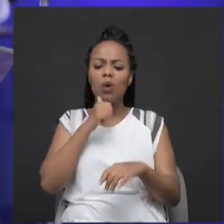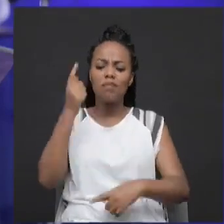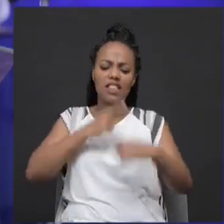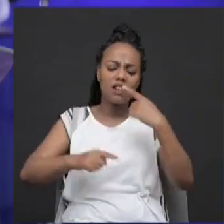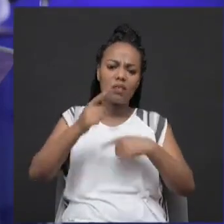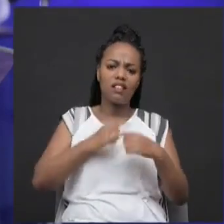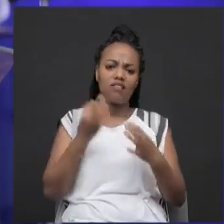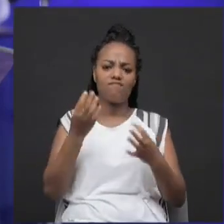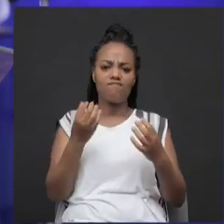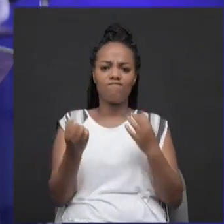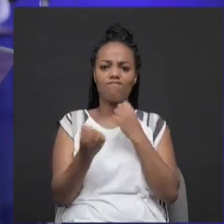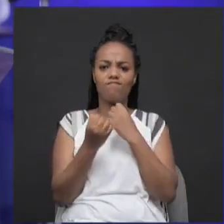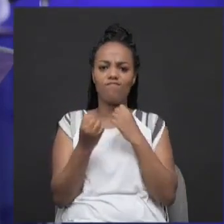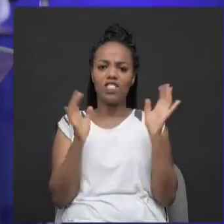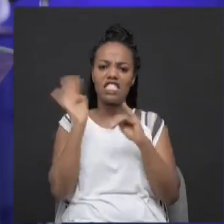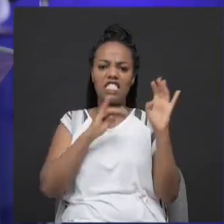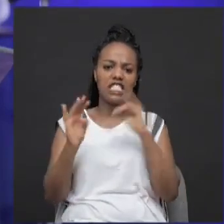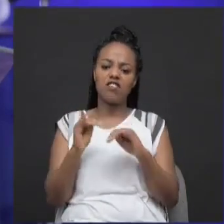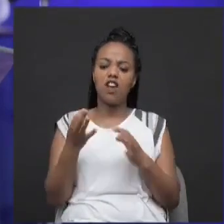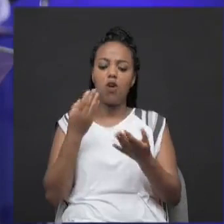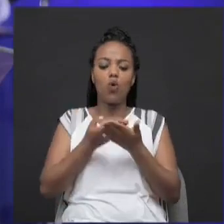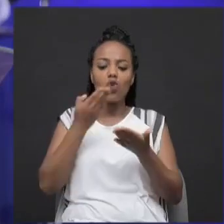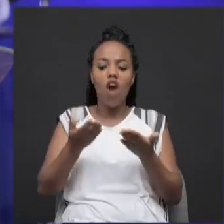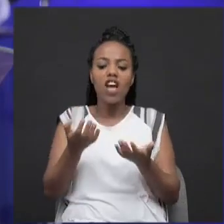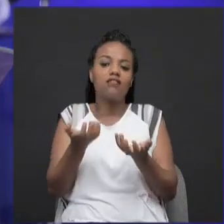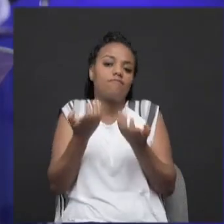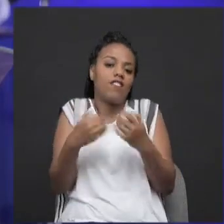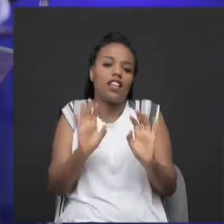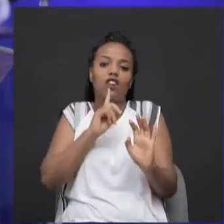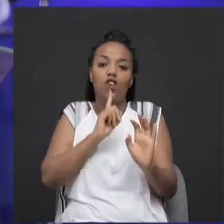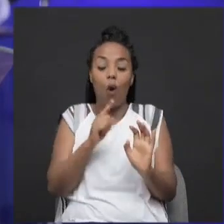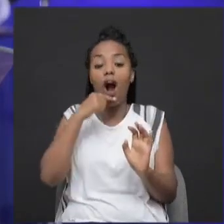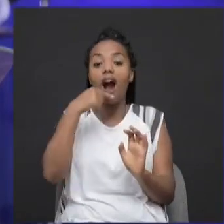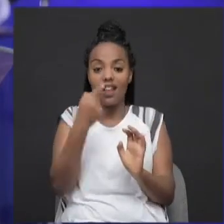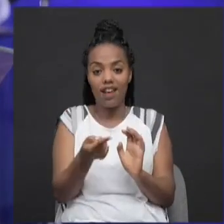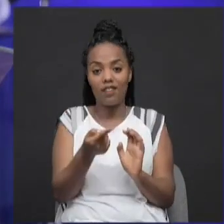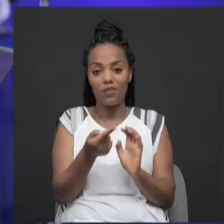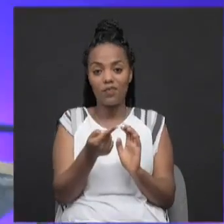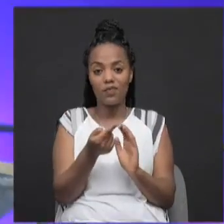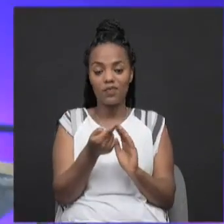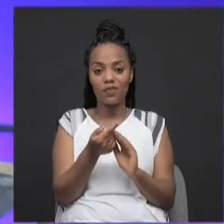ነው፣ ፋይሏ እንዲመጣብኝ ስለማልፈልግ ነው፣ እሷንም ስለማልፈልግ ነው ካለ